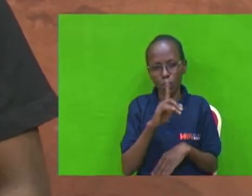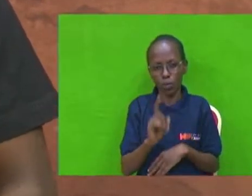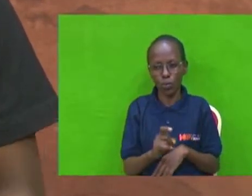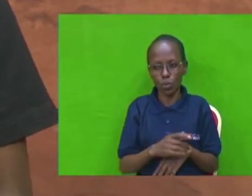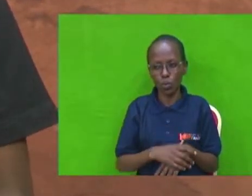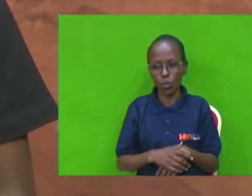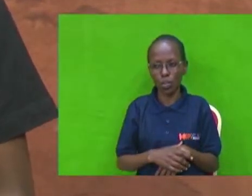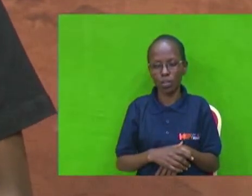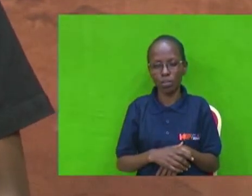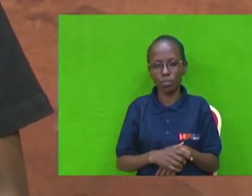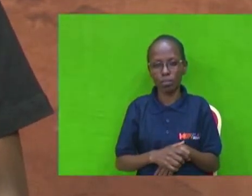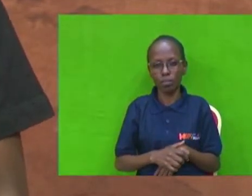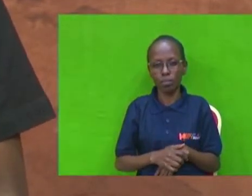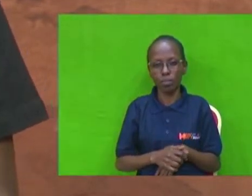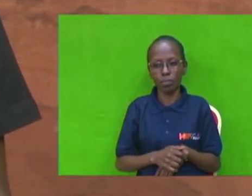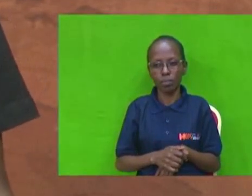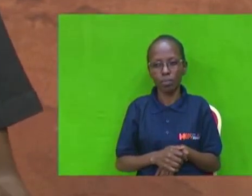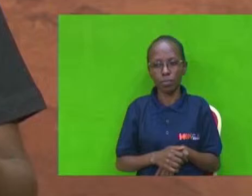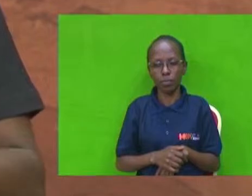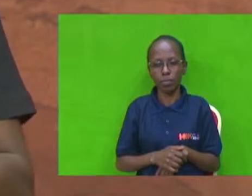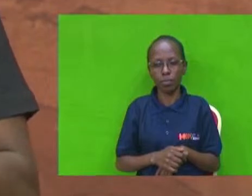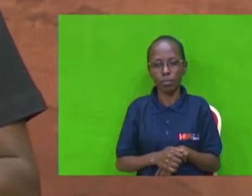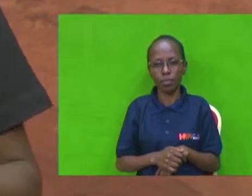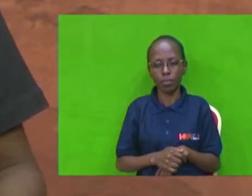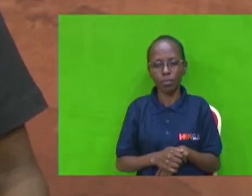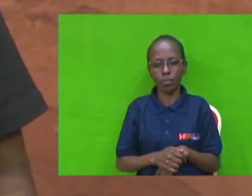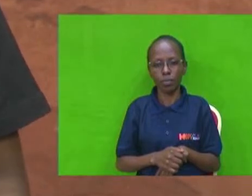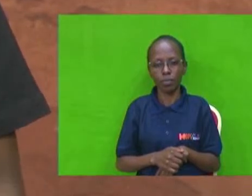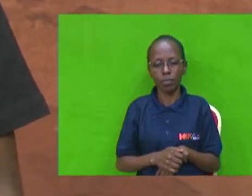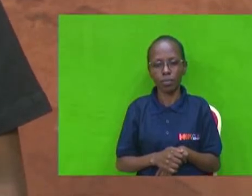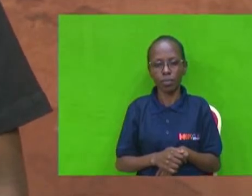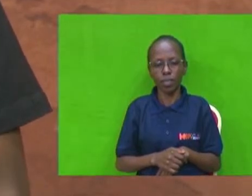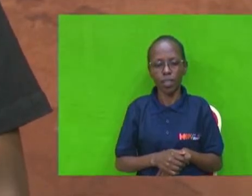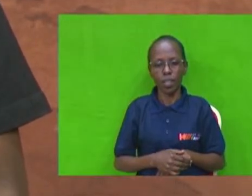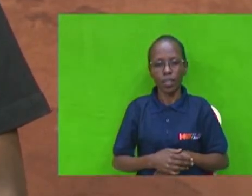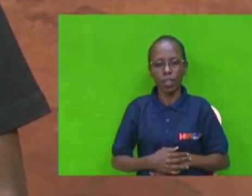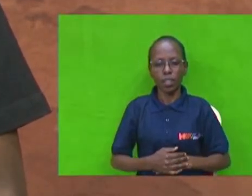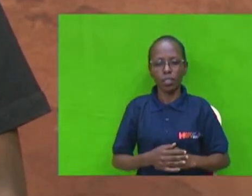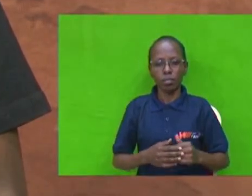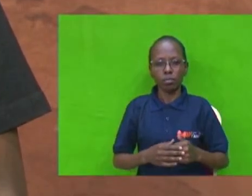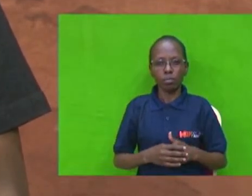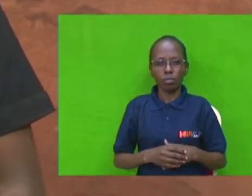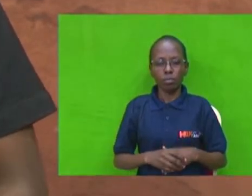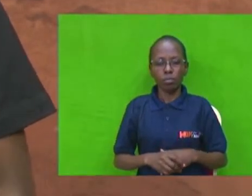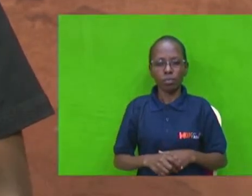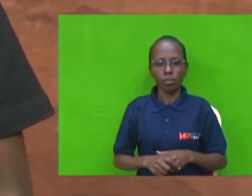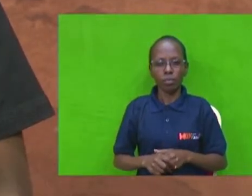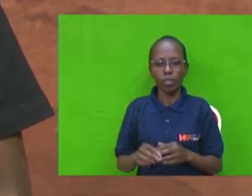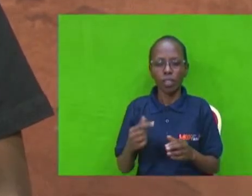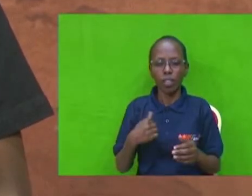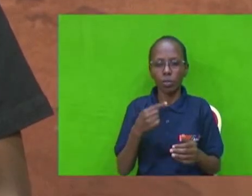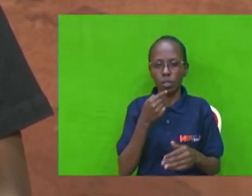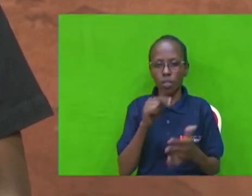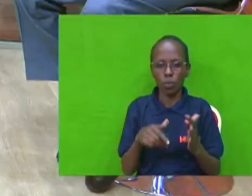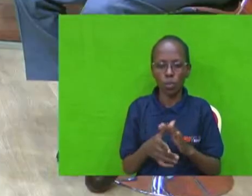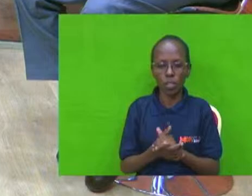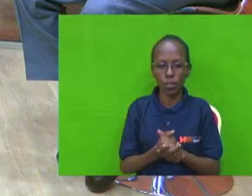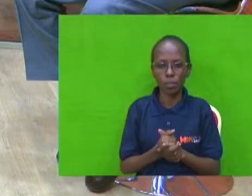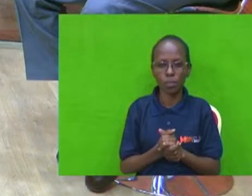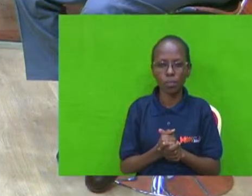Walimu atalichangamkia hapa. Nafikiri walimu mmesha nakili. Asante. Walimu, sasa tulikuwa tunasema,